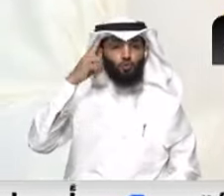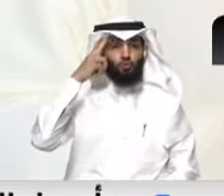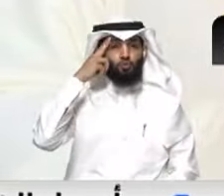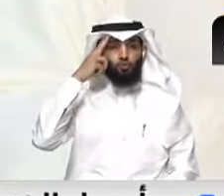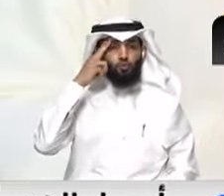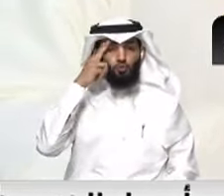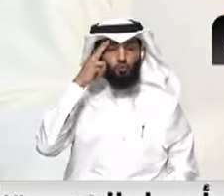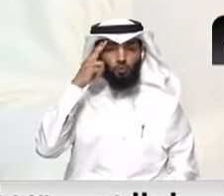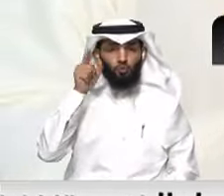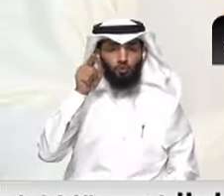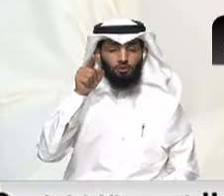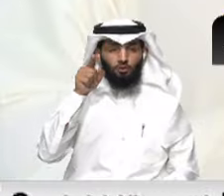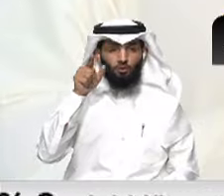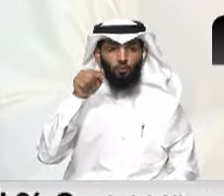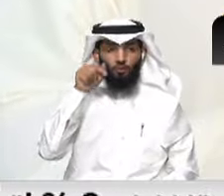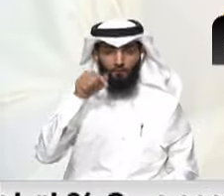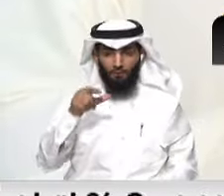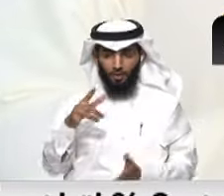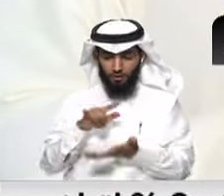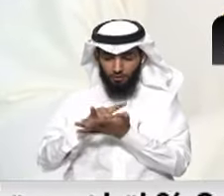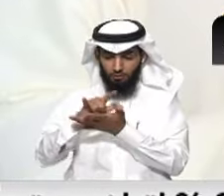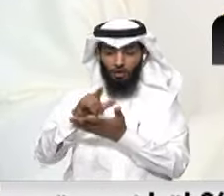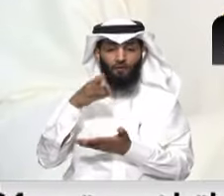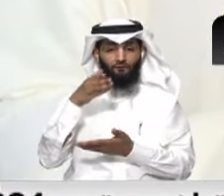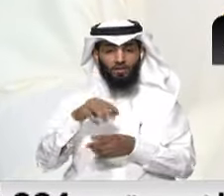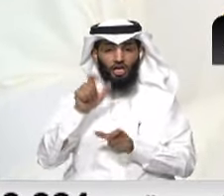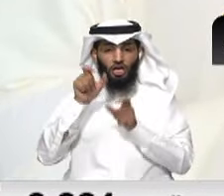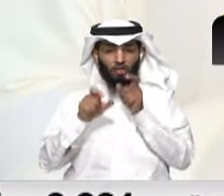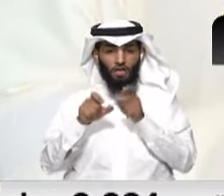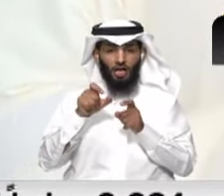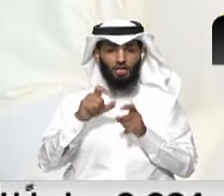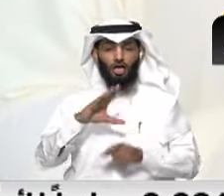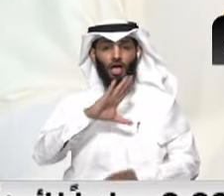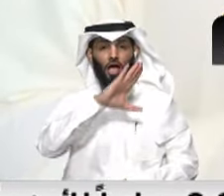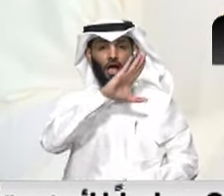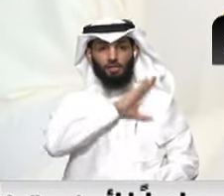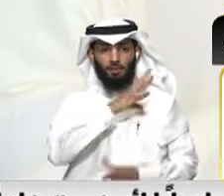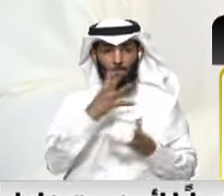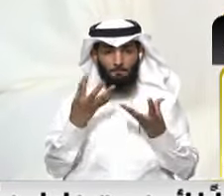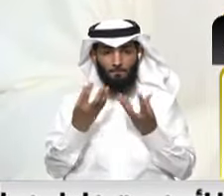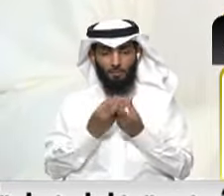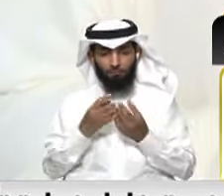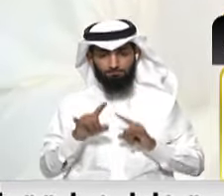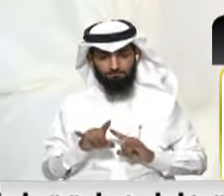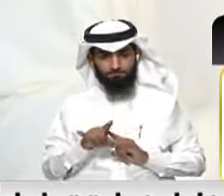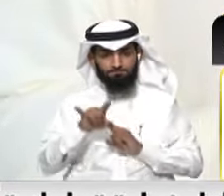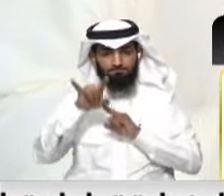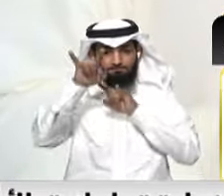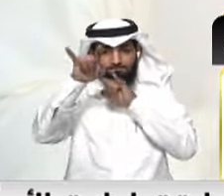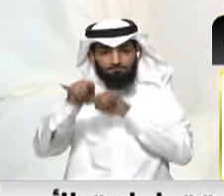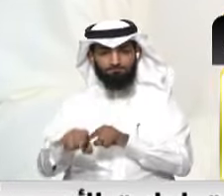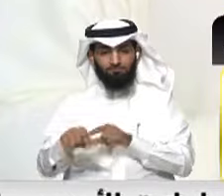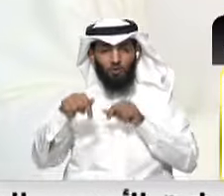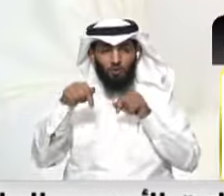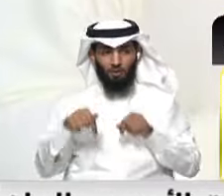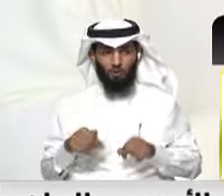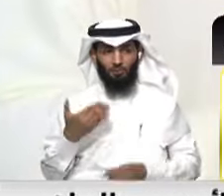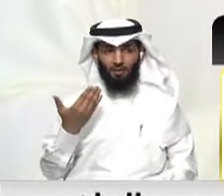السعودية، وتقل حجاج بيت الله الحرام في هذه الفترة. وممكن كنا معاكم في نشرات